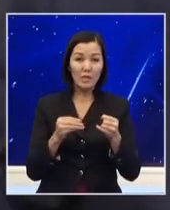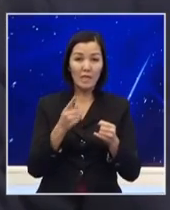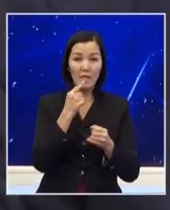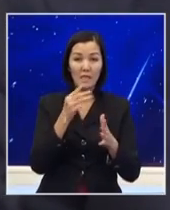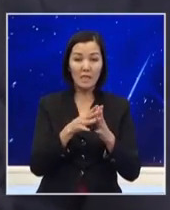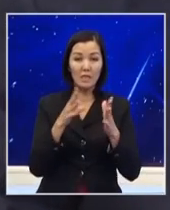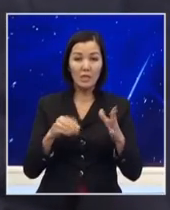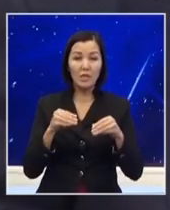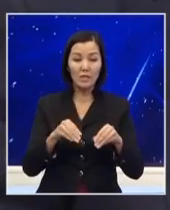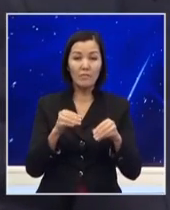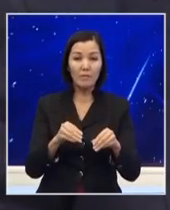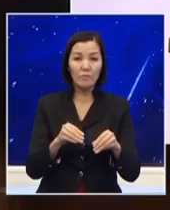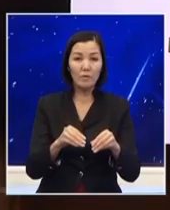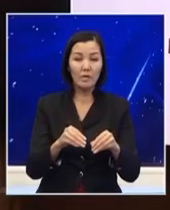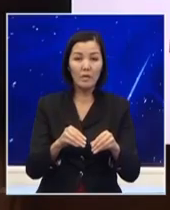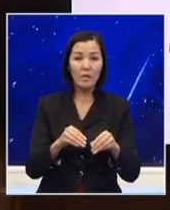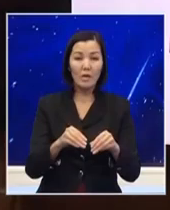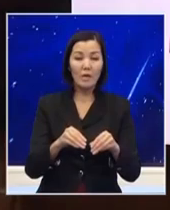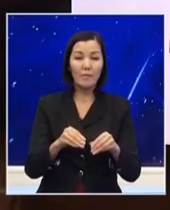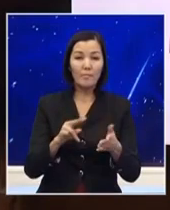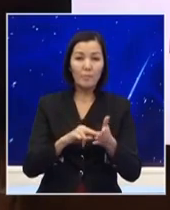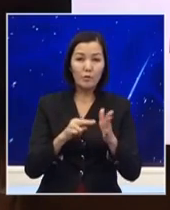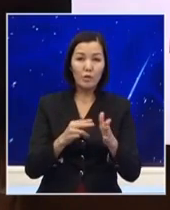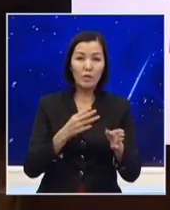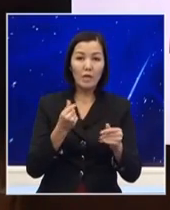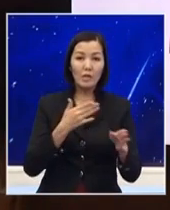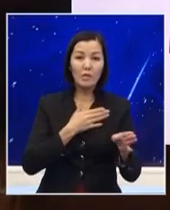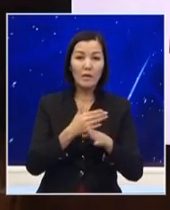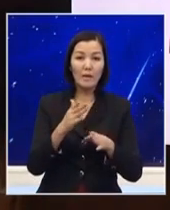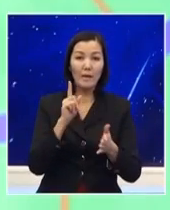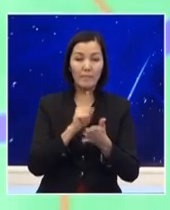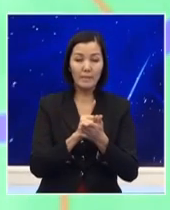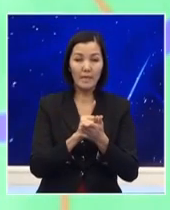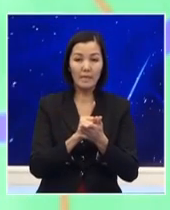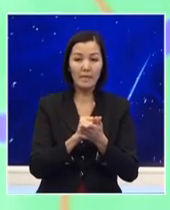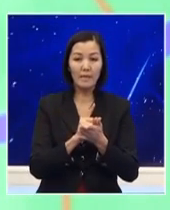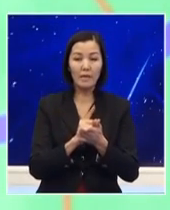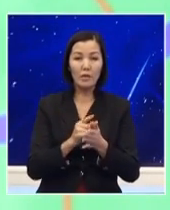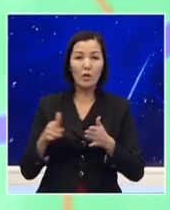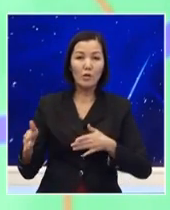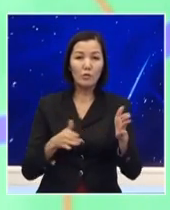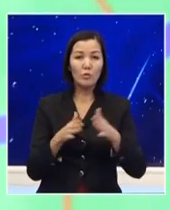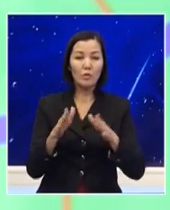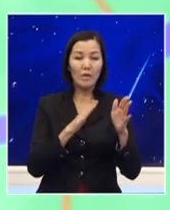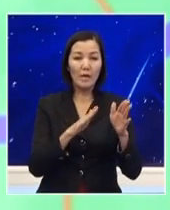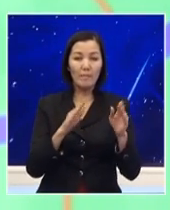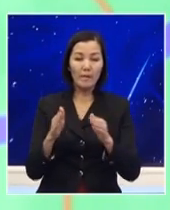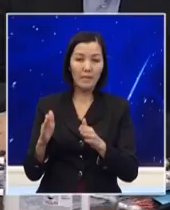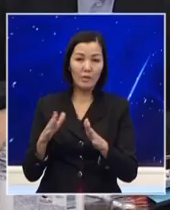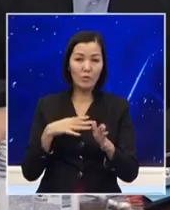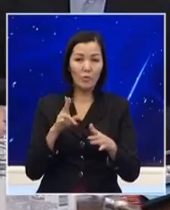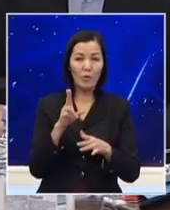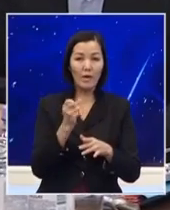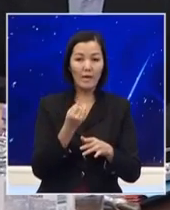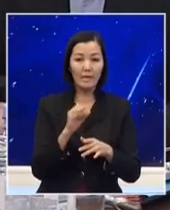Берік, надо развивать эти семьи. Жол абаттандыру құрылыс жұмыстары күн тәртібінен түспек емес. Шаруалардың әрқайсына Талғат